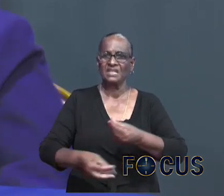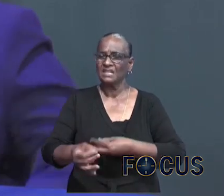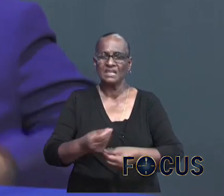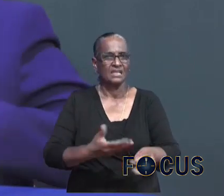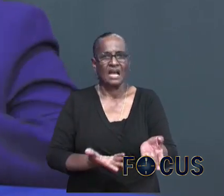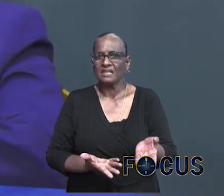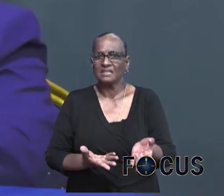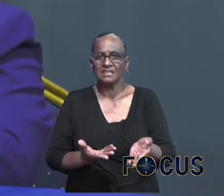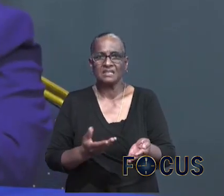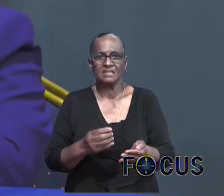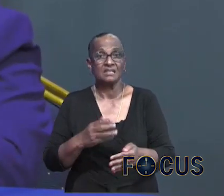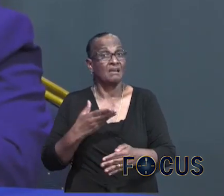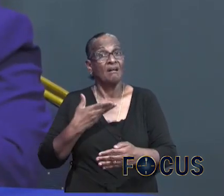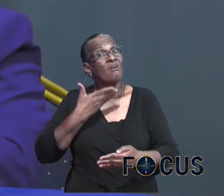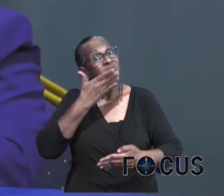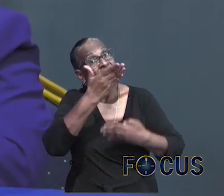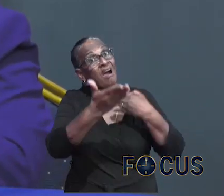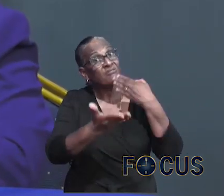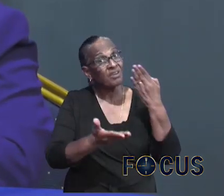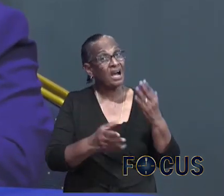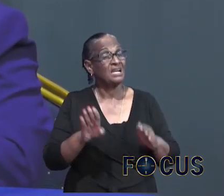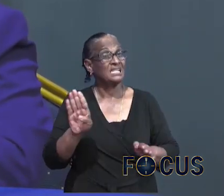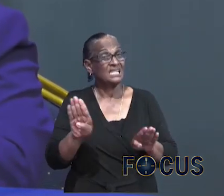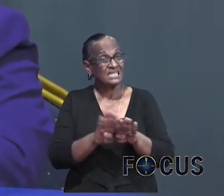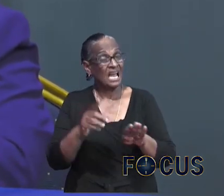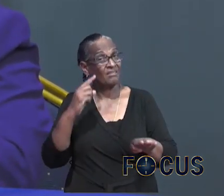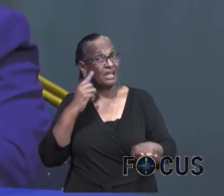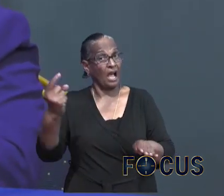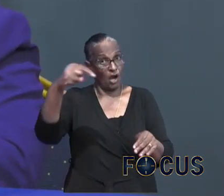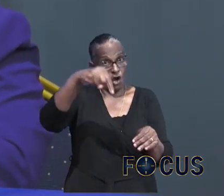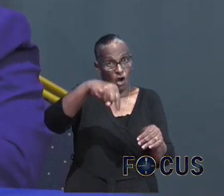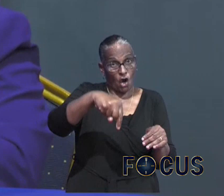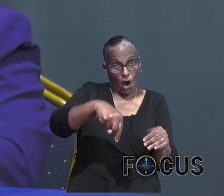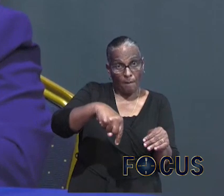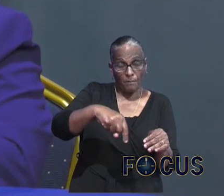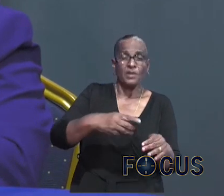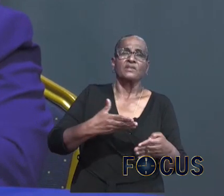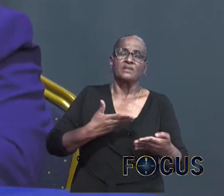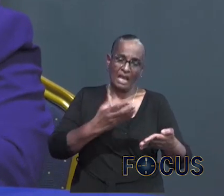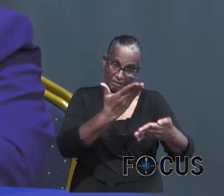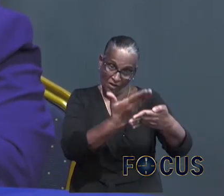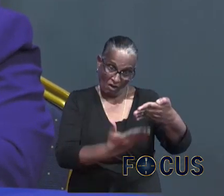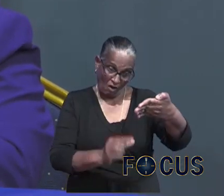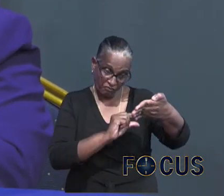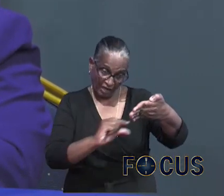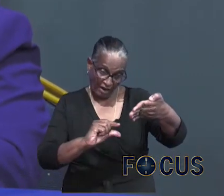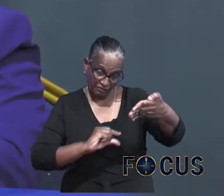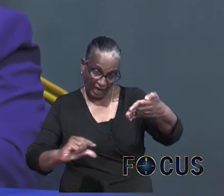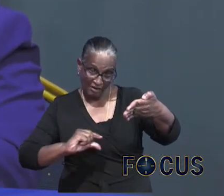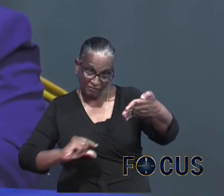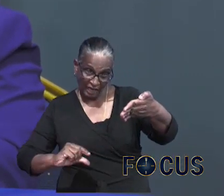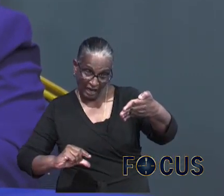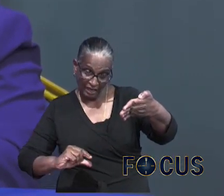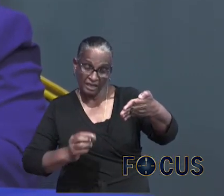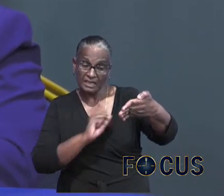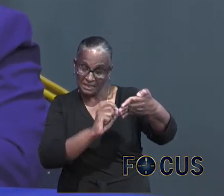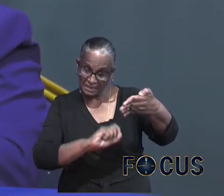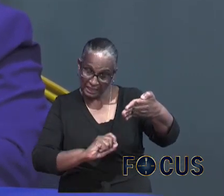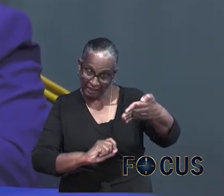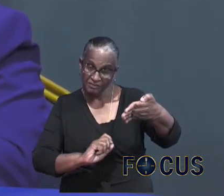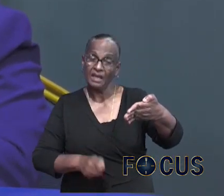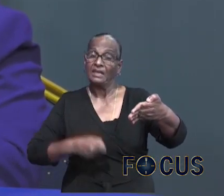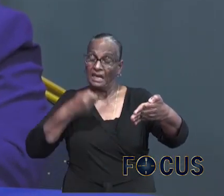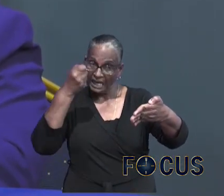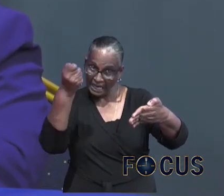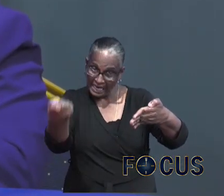doorgegeven. Dus wanneer de dag dat ze komen, zullen ze dan de vragen wel beantwoorden. En ik zie u lachen, maar gelooft u mij,